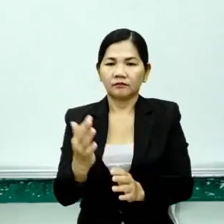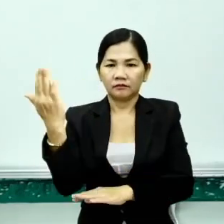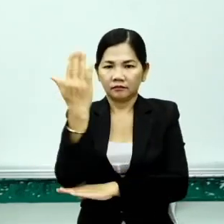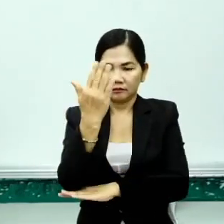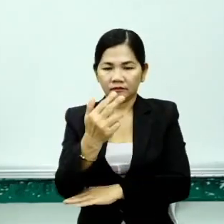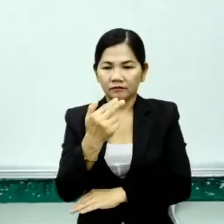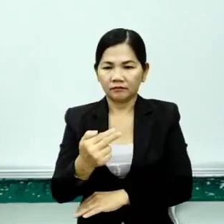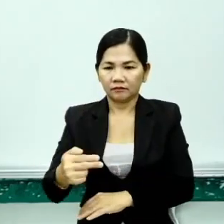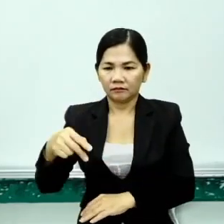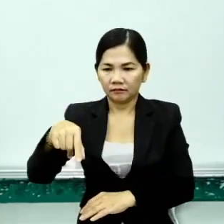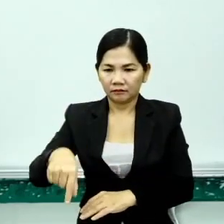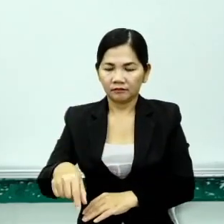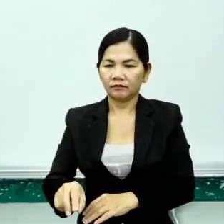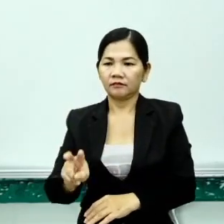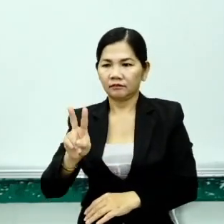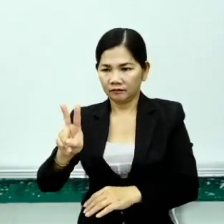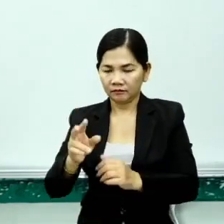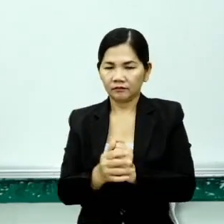tu chiết cầm bị chia pí